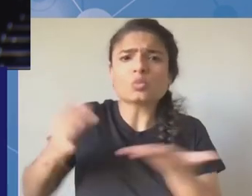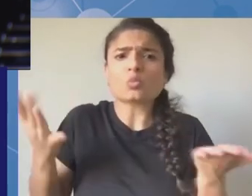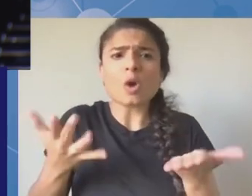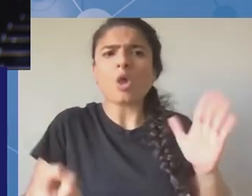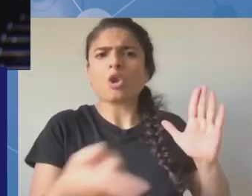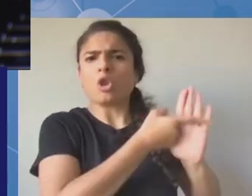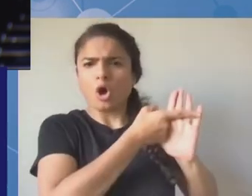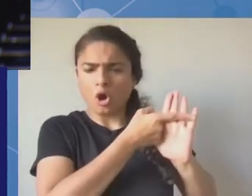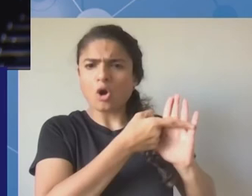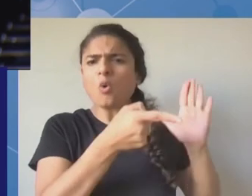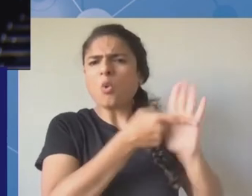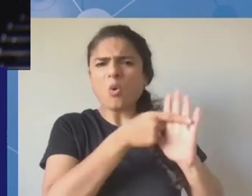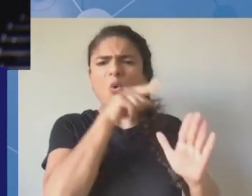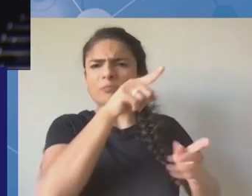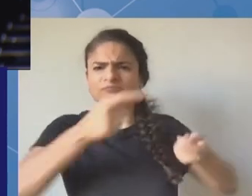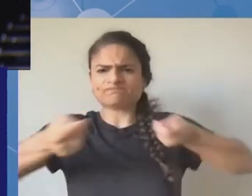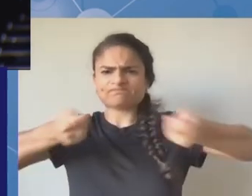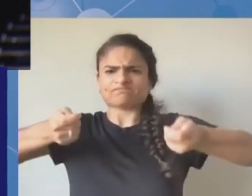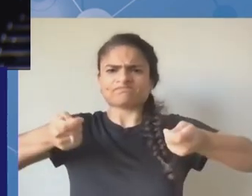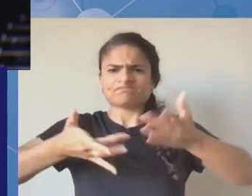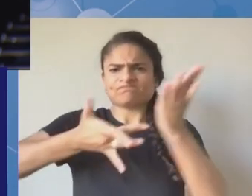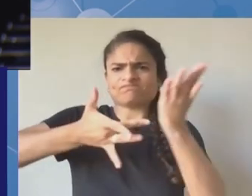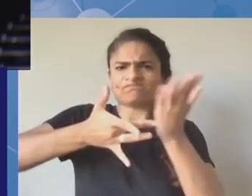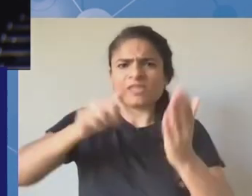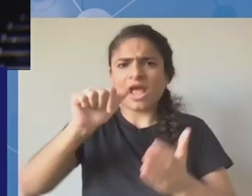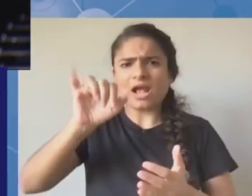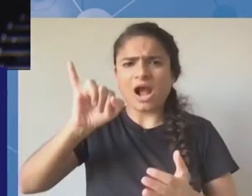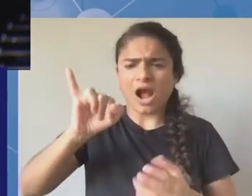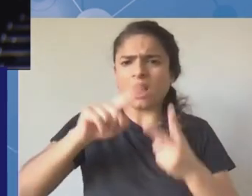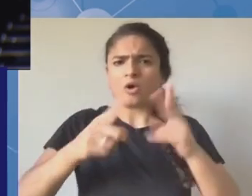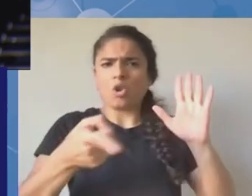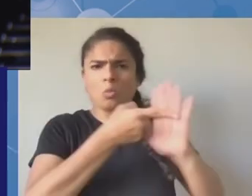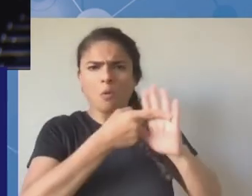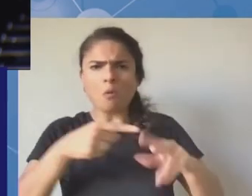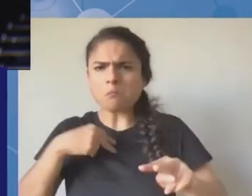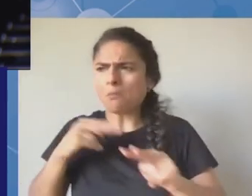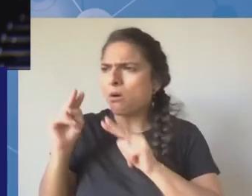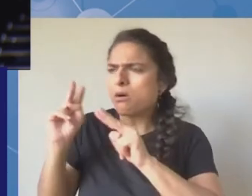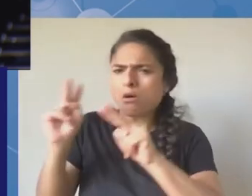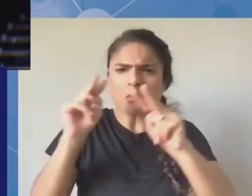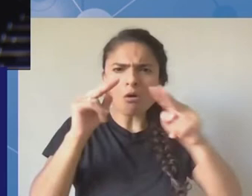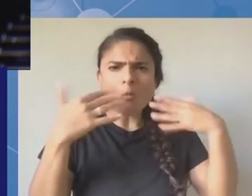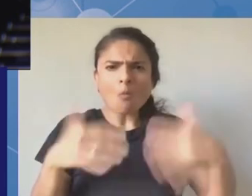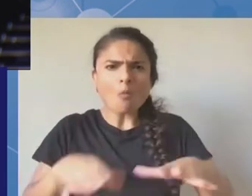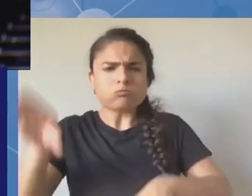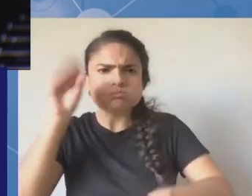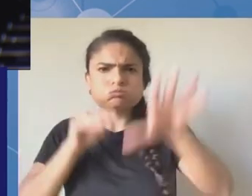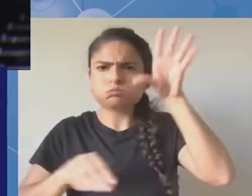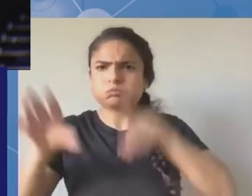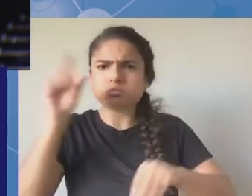اهتمامي في دراساتي هي الضوابط القانونية التي